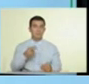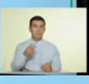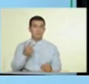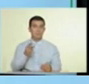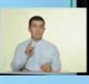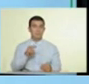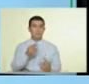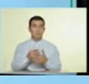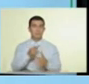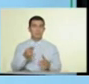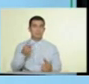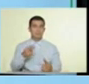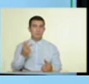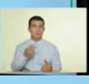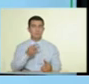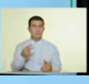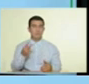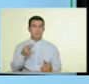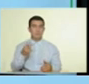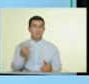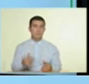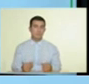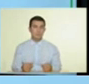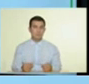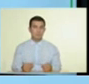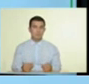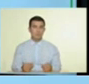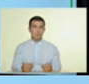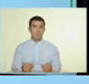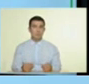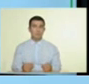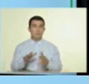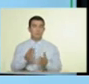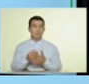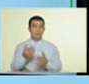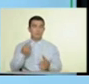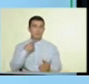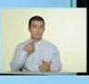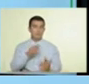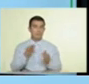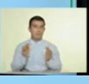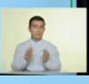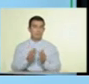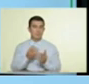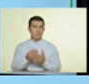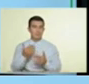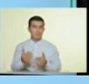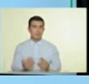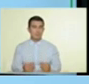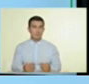d ayro 23 barobar 23. Demak, bu yerda noma'lum kamayuvchini topishimiz